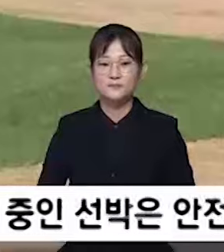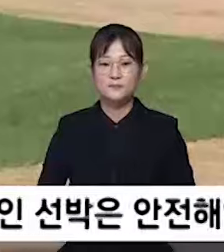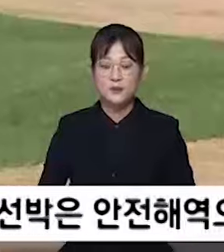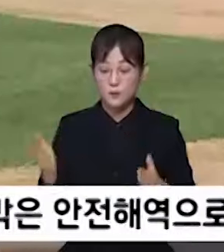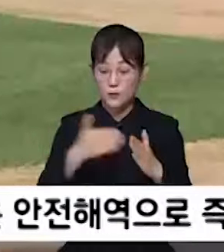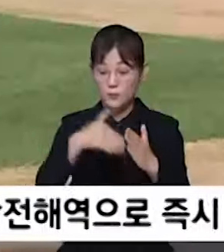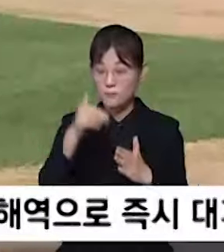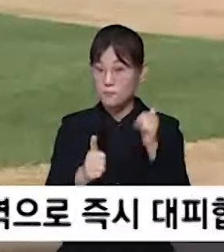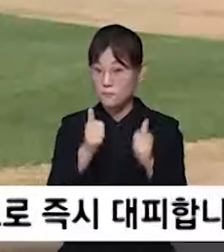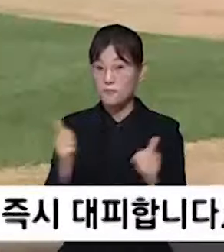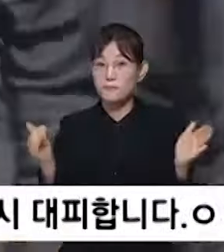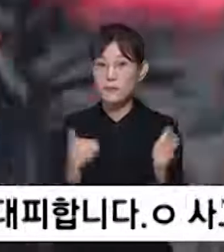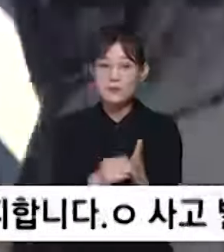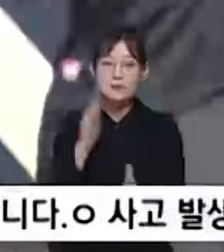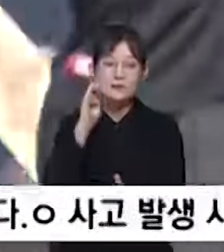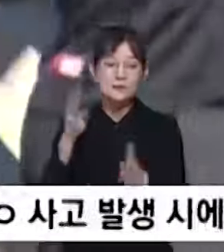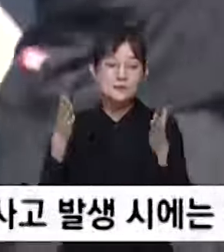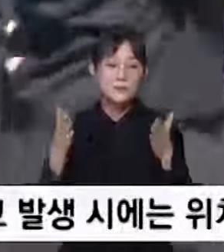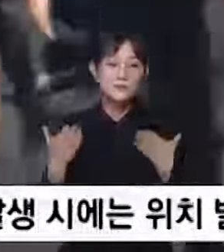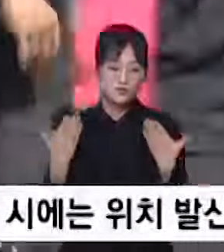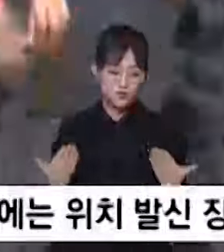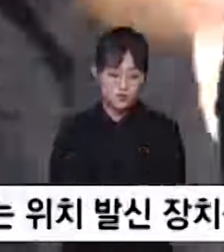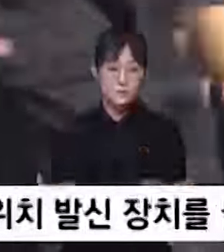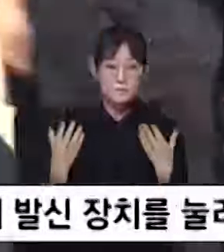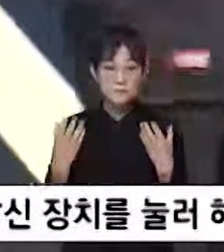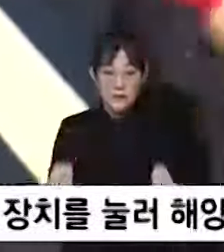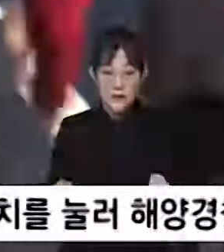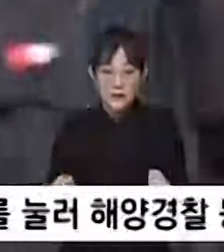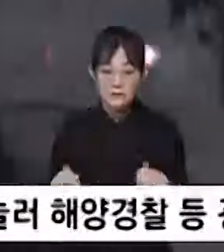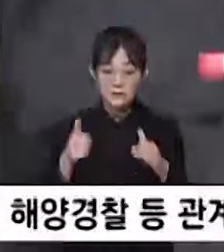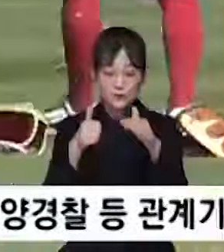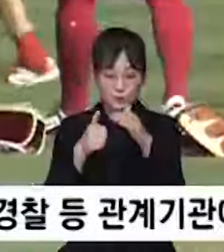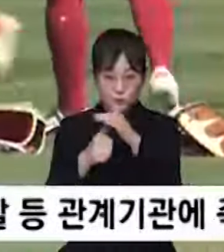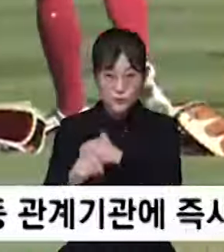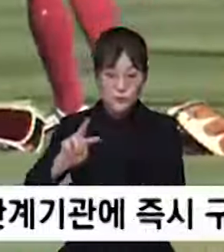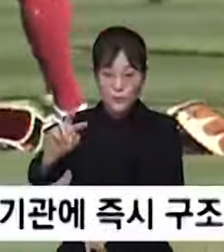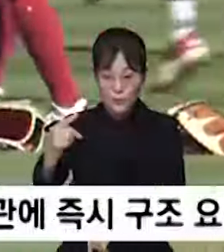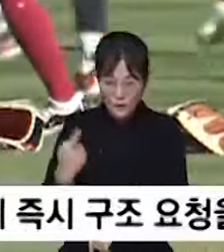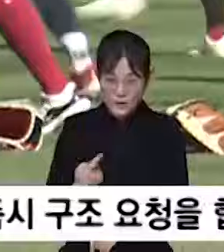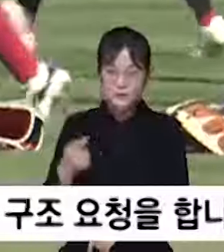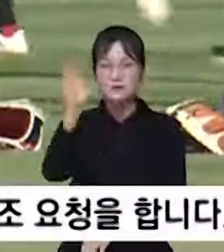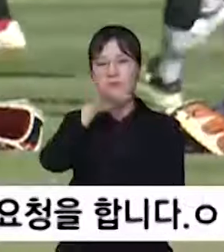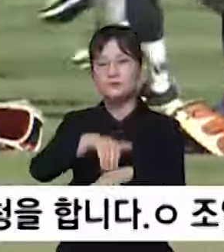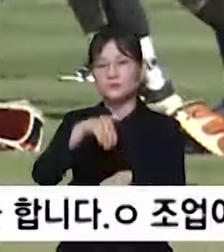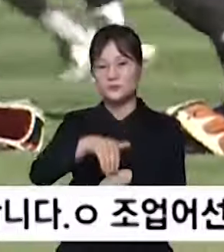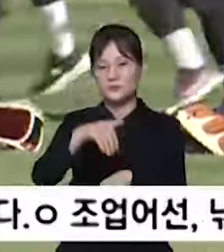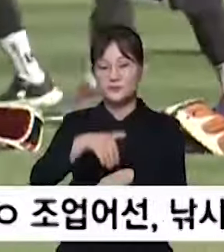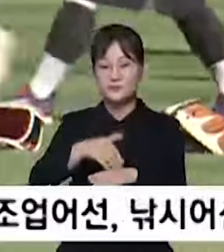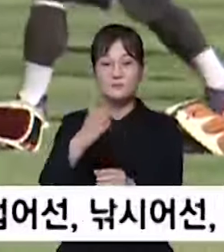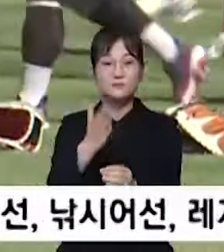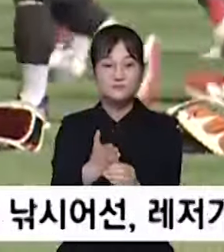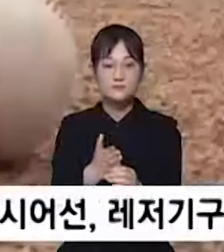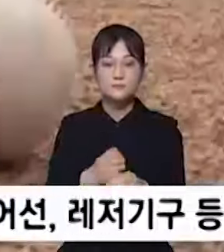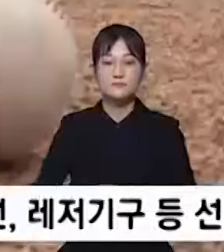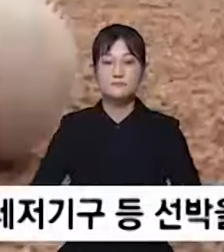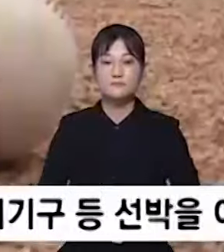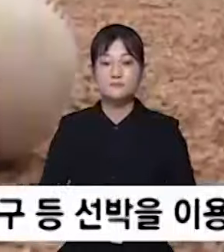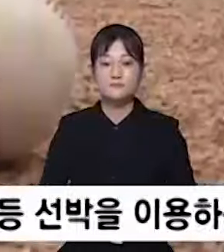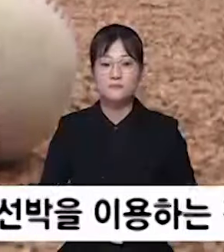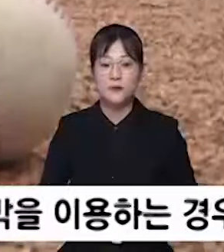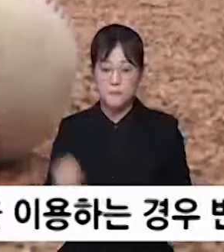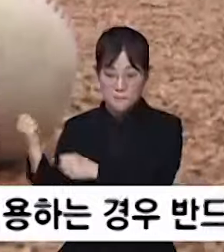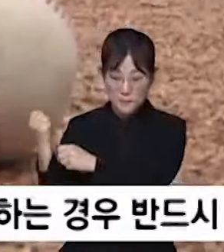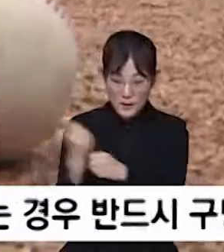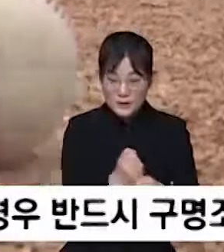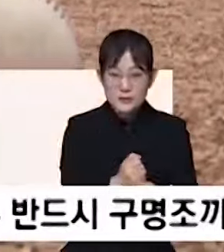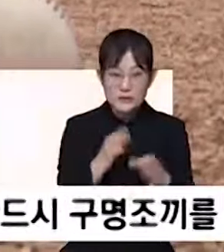정규 시즌이 끝난 뒤 사흘간의 꿀맛 같은 휴식을 마치고 돌아온 선수들이 다시 본격적인 훈련에 돌입했습니다.